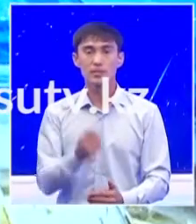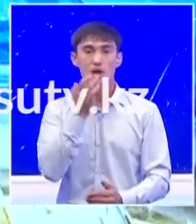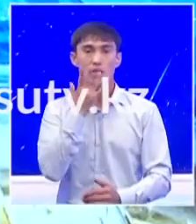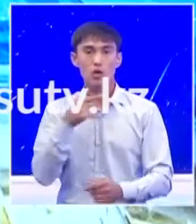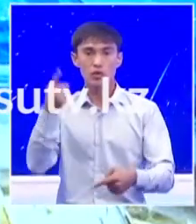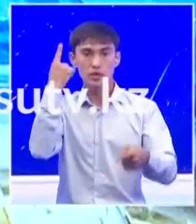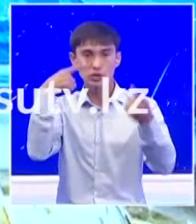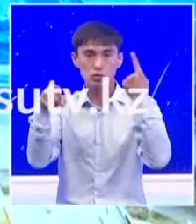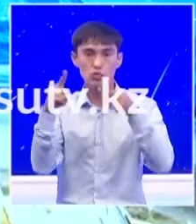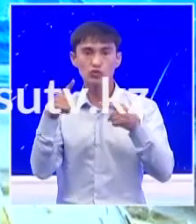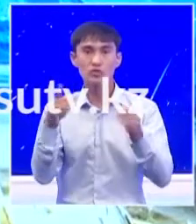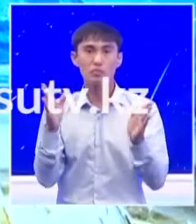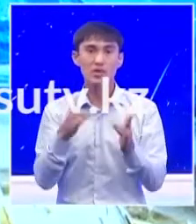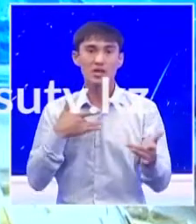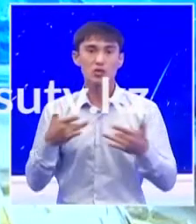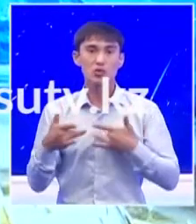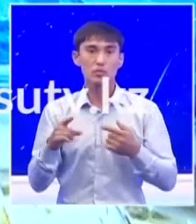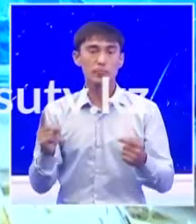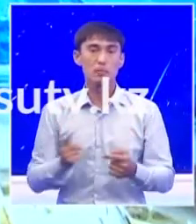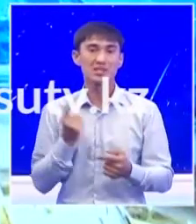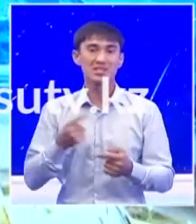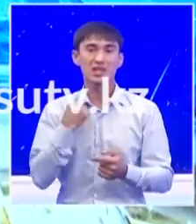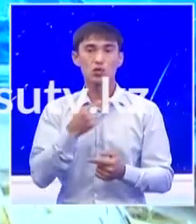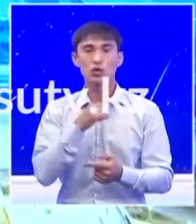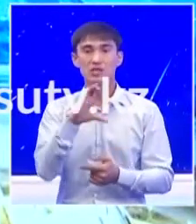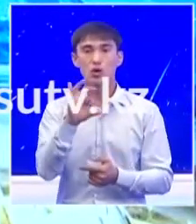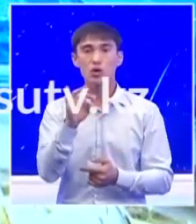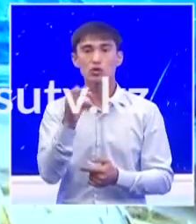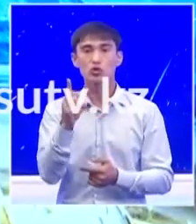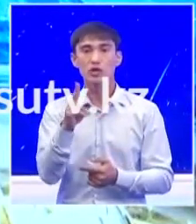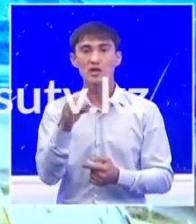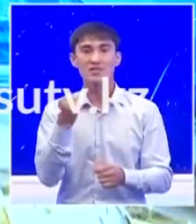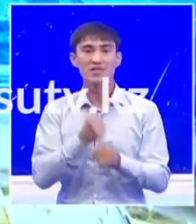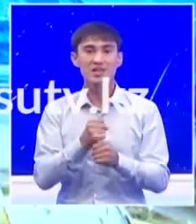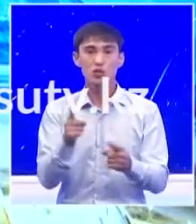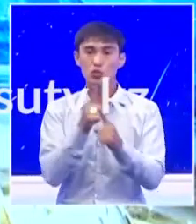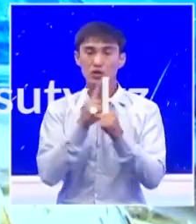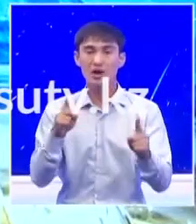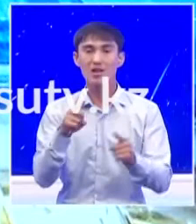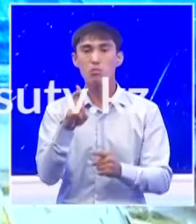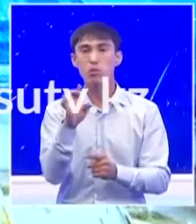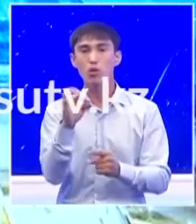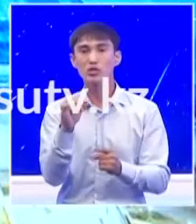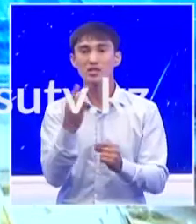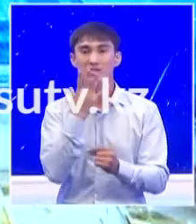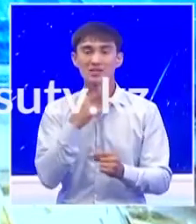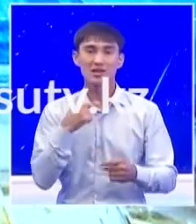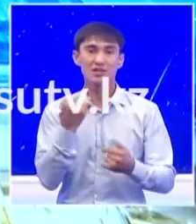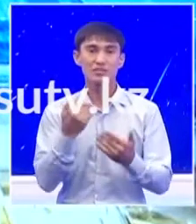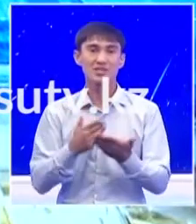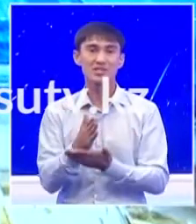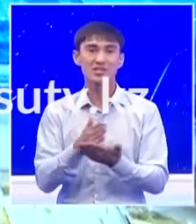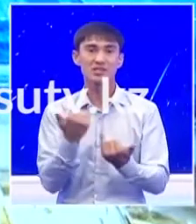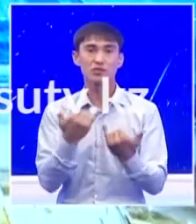Народное искусство в миниатюре. Мастерица из Талдыкургана Сауле Джулькеева делает уникальные броши в национальном стиле. Сегодня